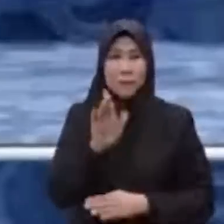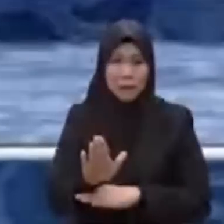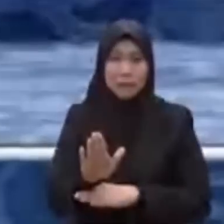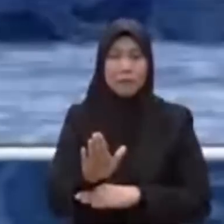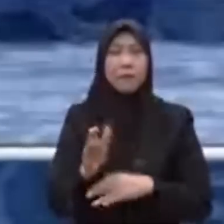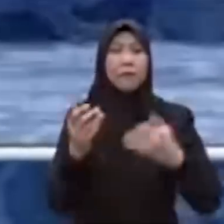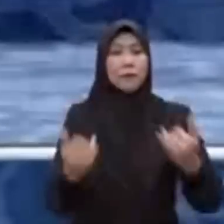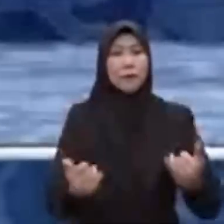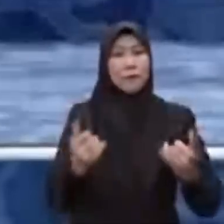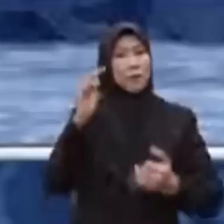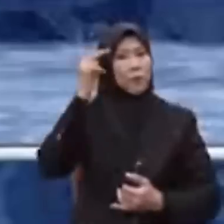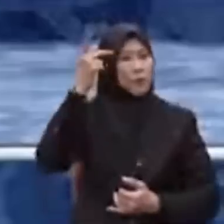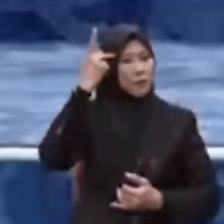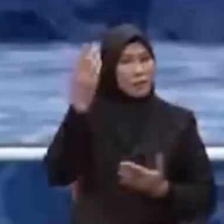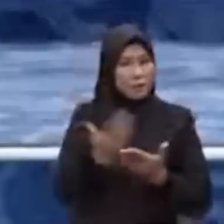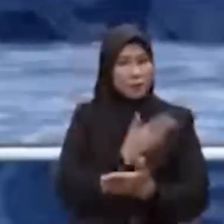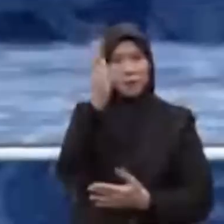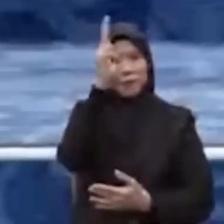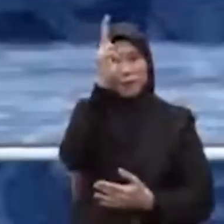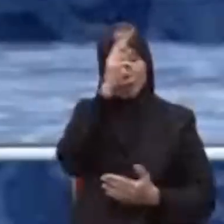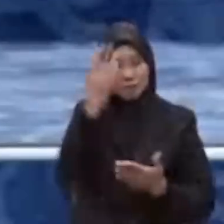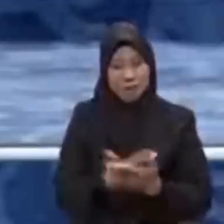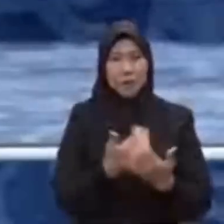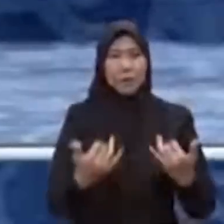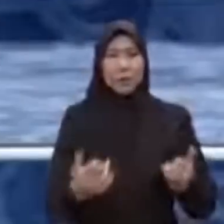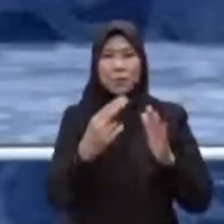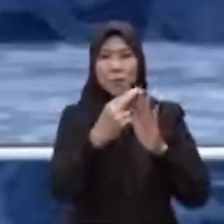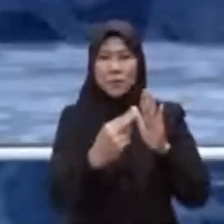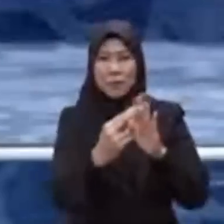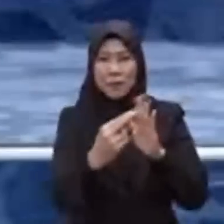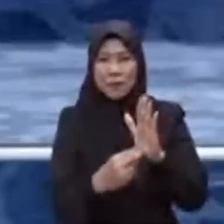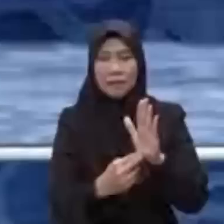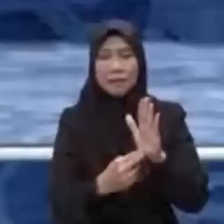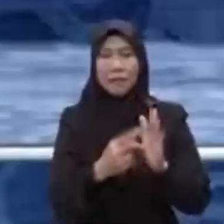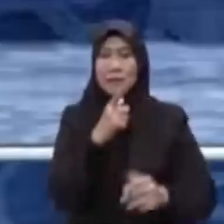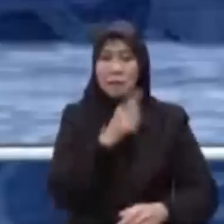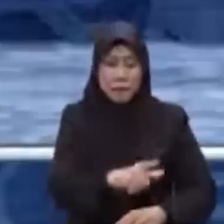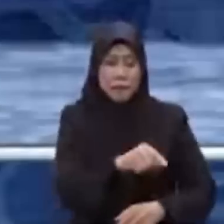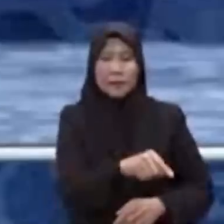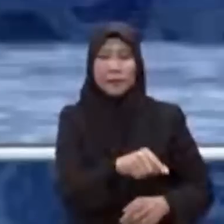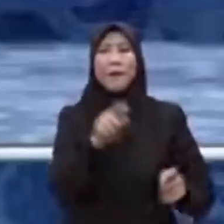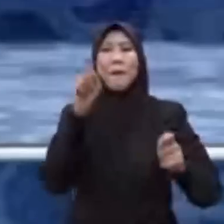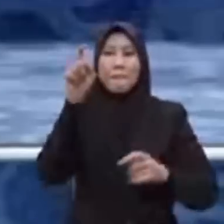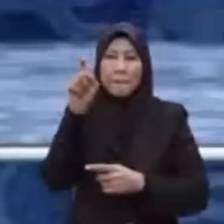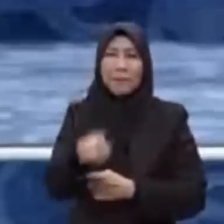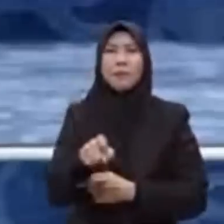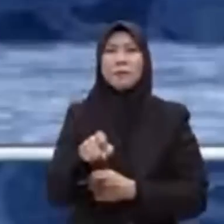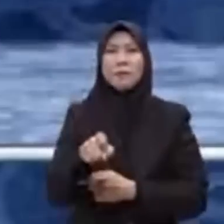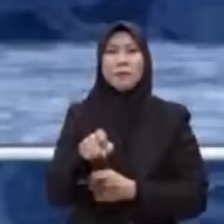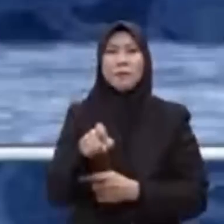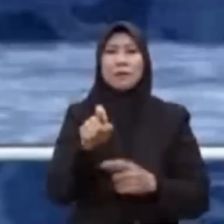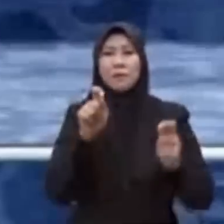tekad politik baru kerajaan barunya pertama undang-undang yang lama itu kita mesti